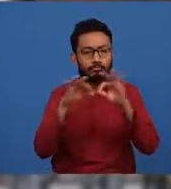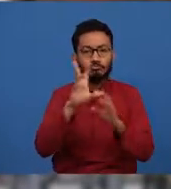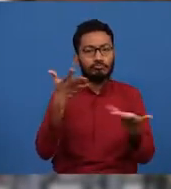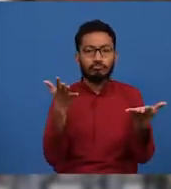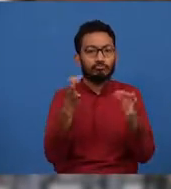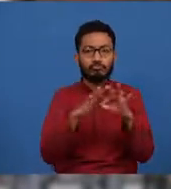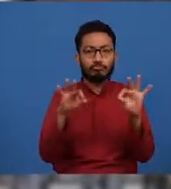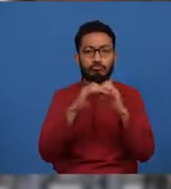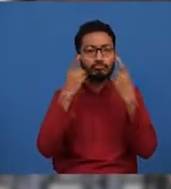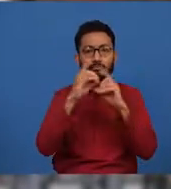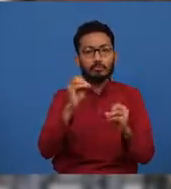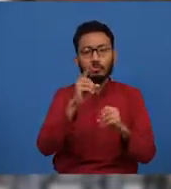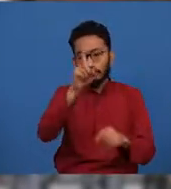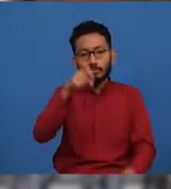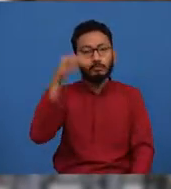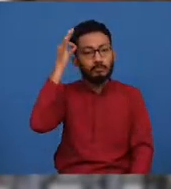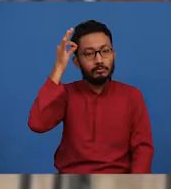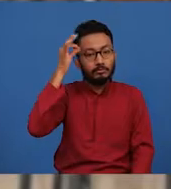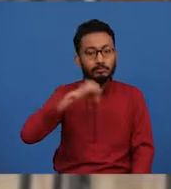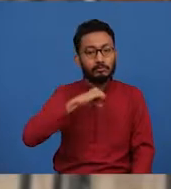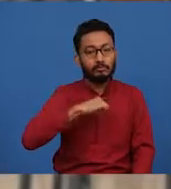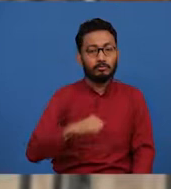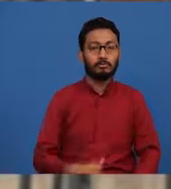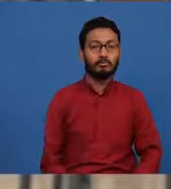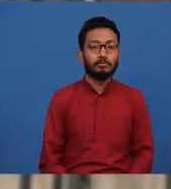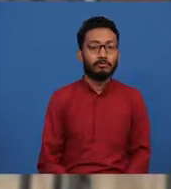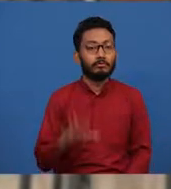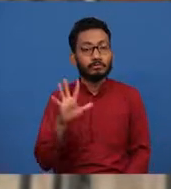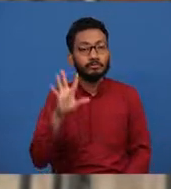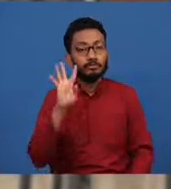masa untuk kamu berfikir.